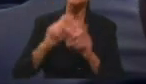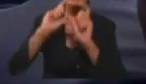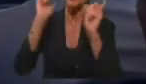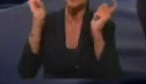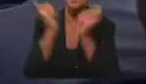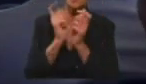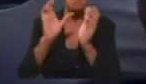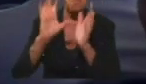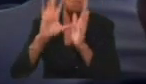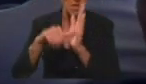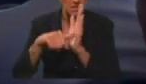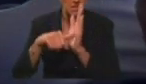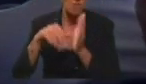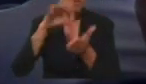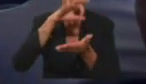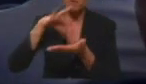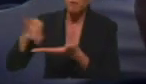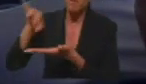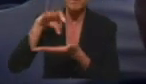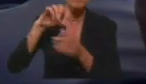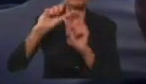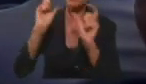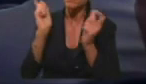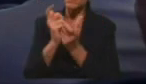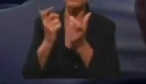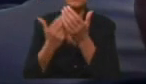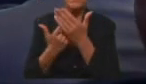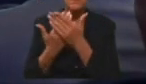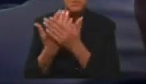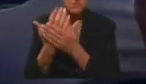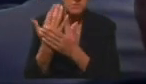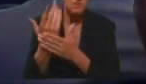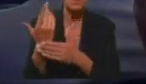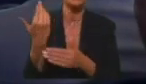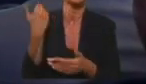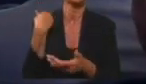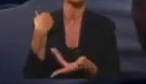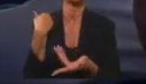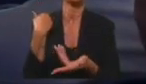tak, czy całego regionu. Tutaj jakiś wzrost związany,